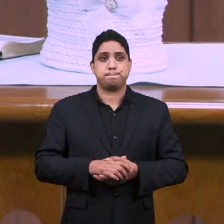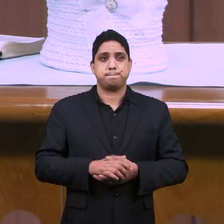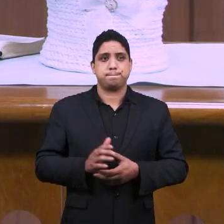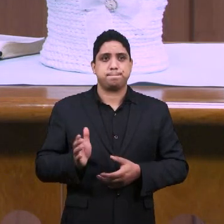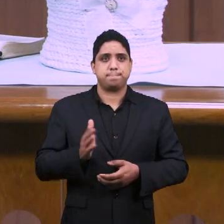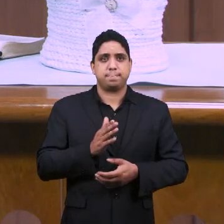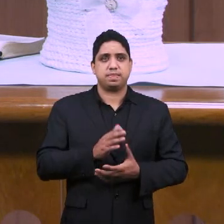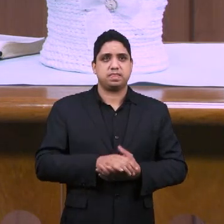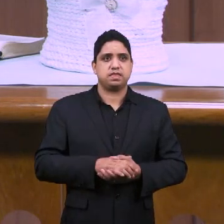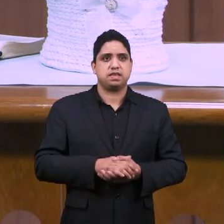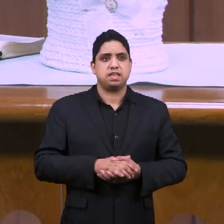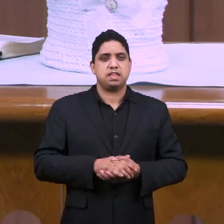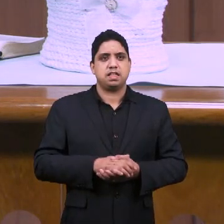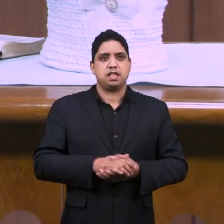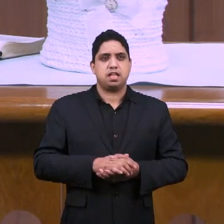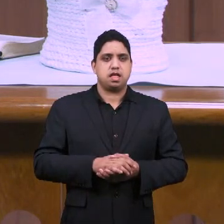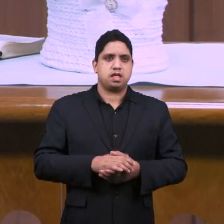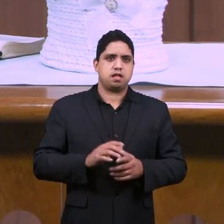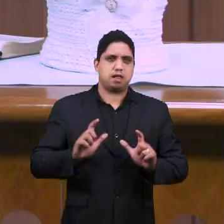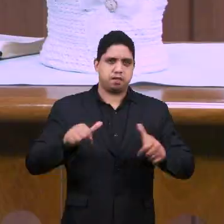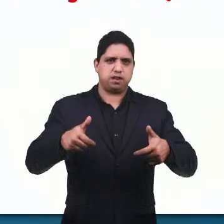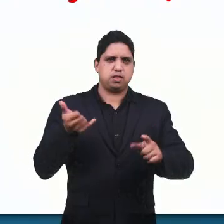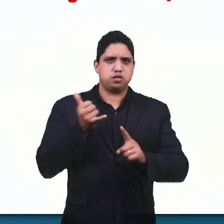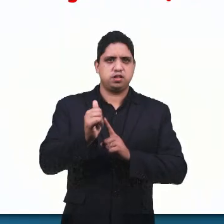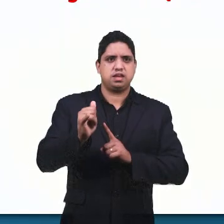la prochaine, 7e.